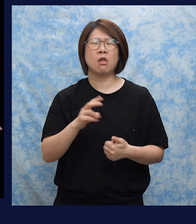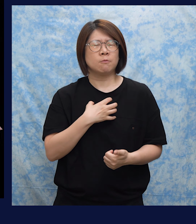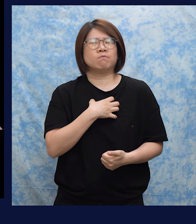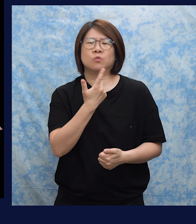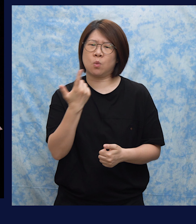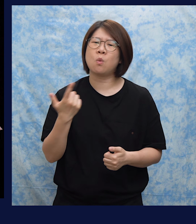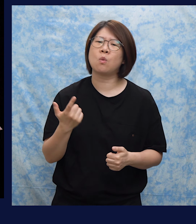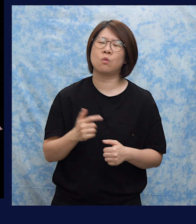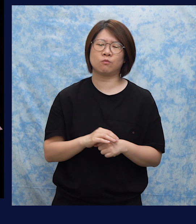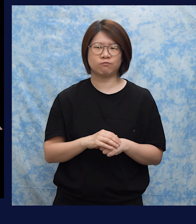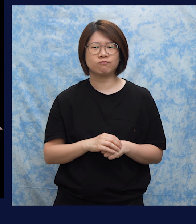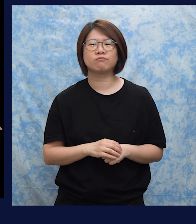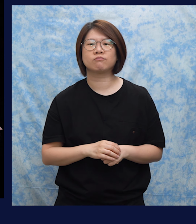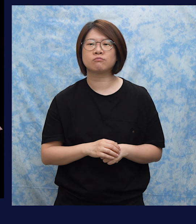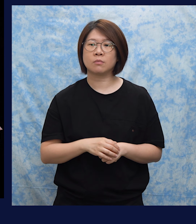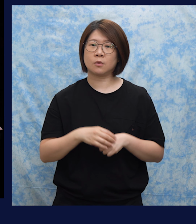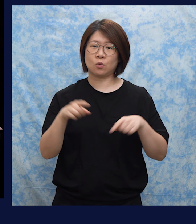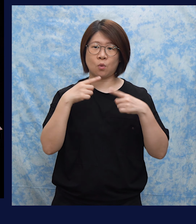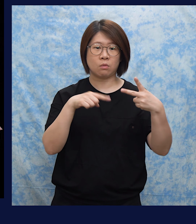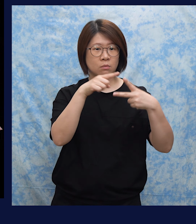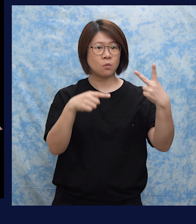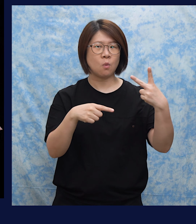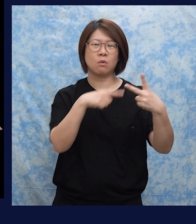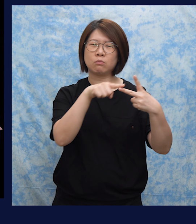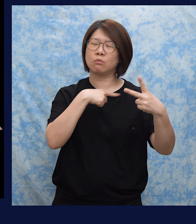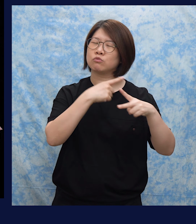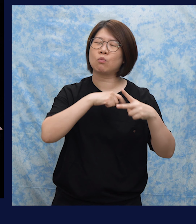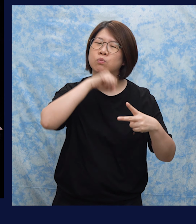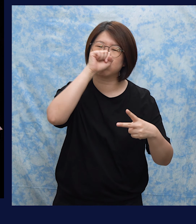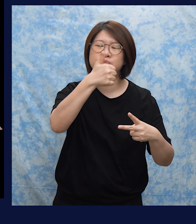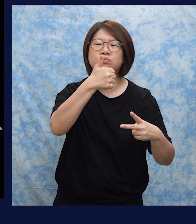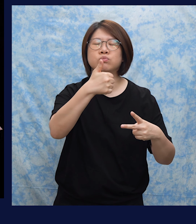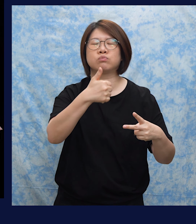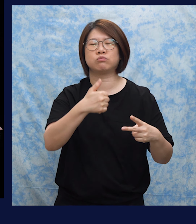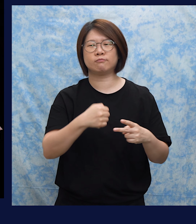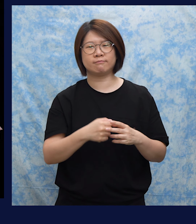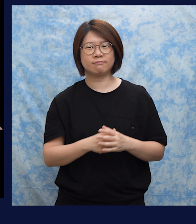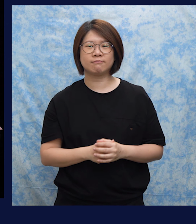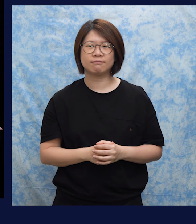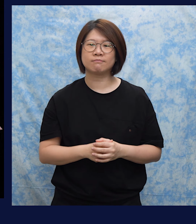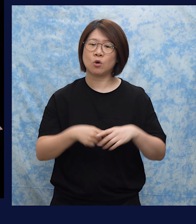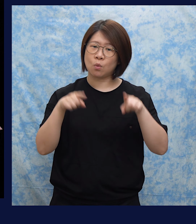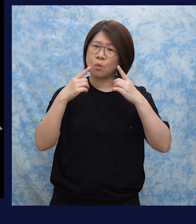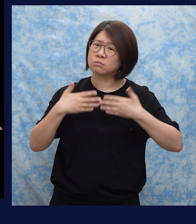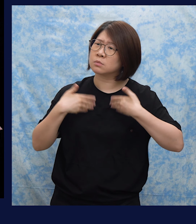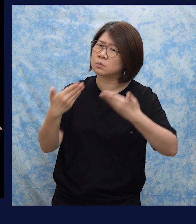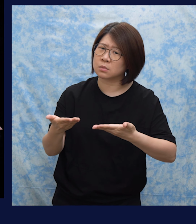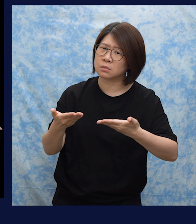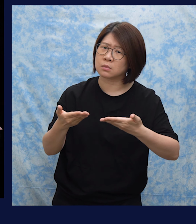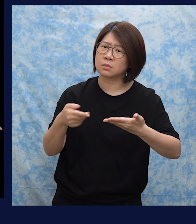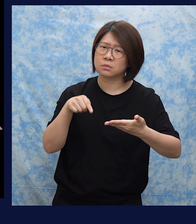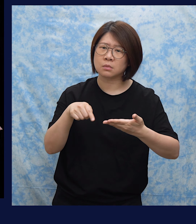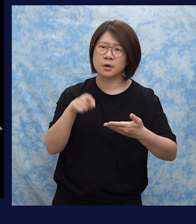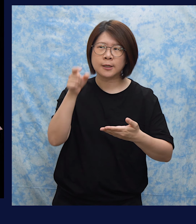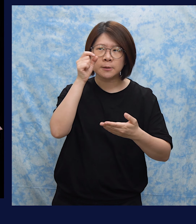会好多嘅感受嘅。咁呢兩套作品都係我人生入面其中最中意嘅作品。 咁同埋一講到音樂表達